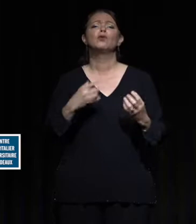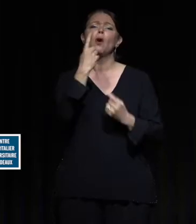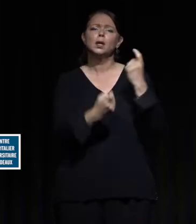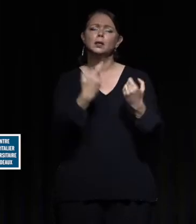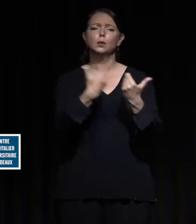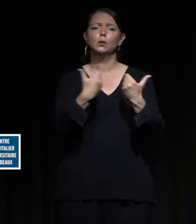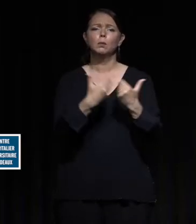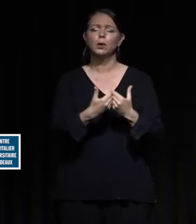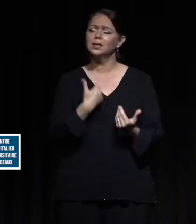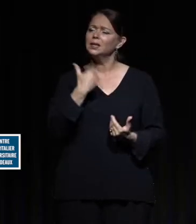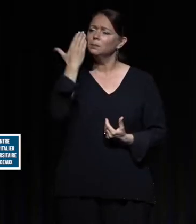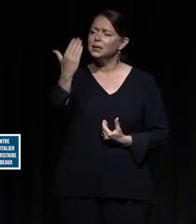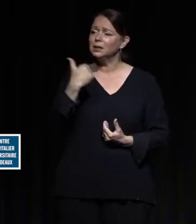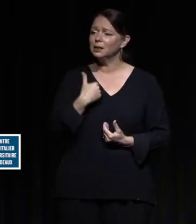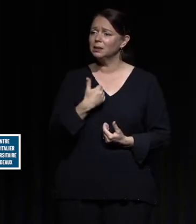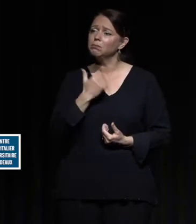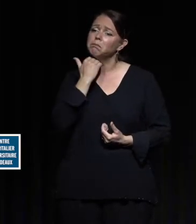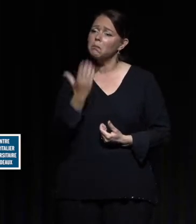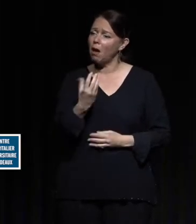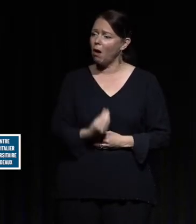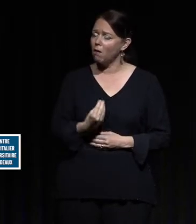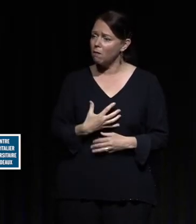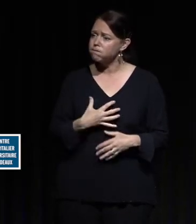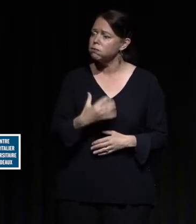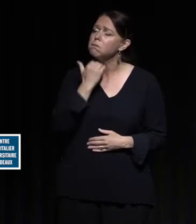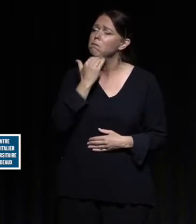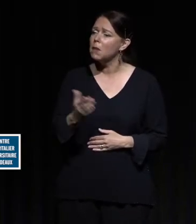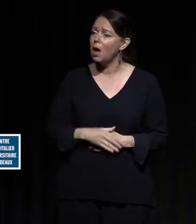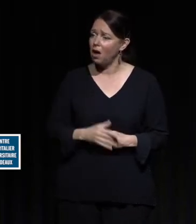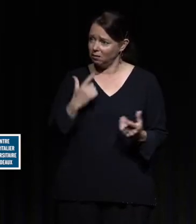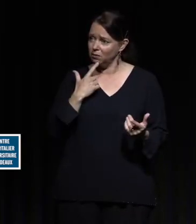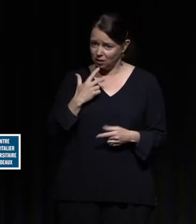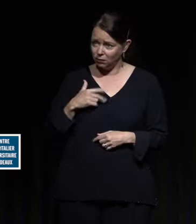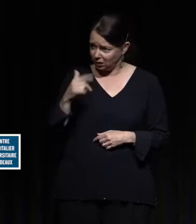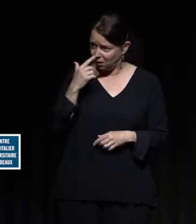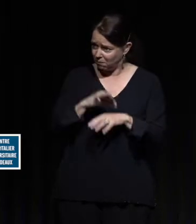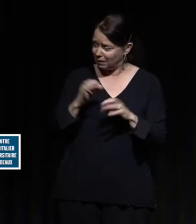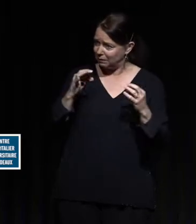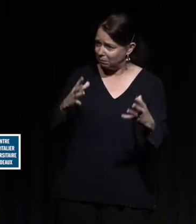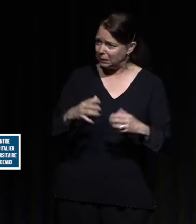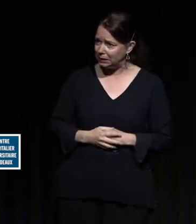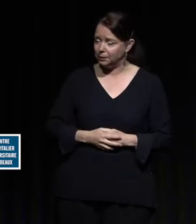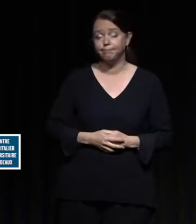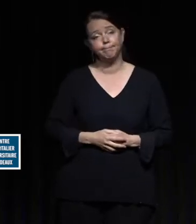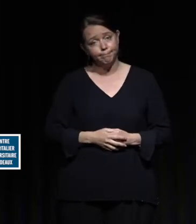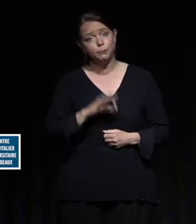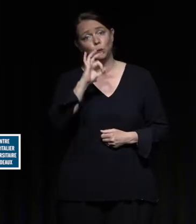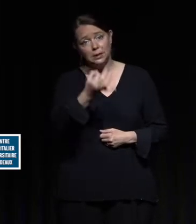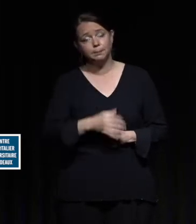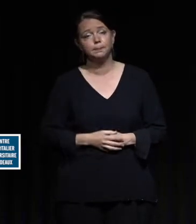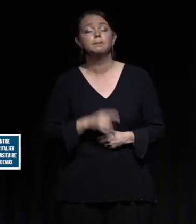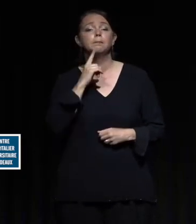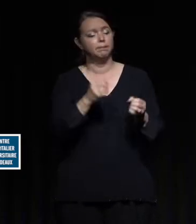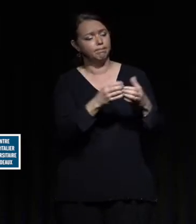« Et si je suis infertile, douloureuse, est-ce que j'ai plus de chances d'avoir cette maladie ?» Oui, quand on prend les populations de